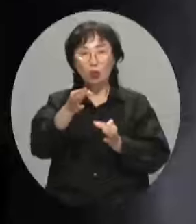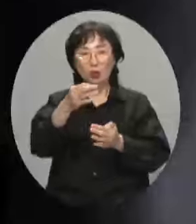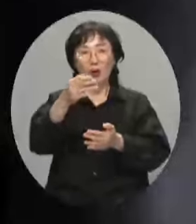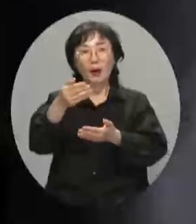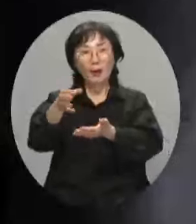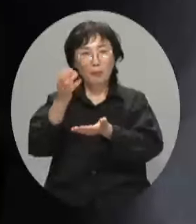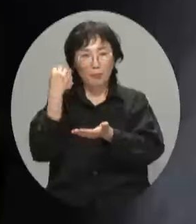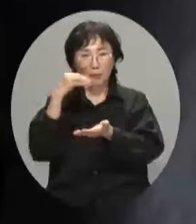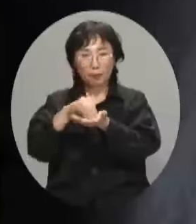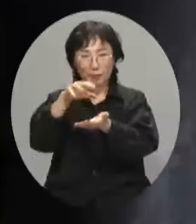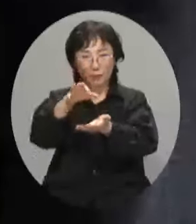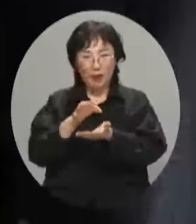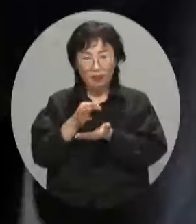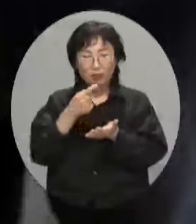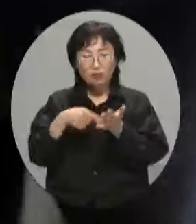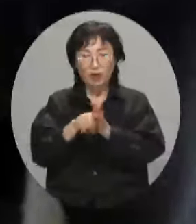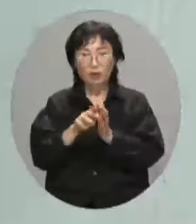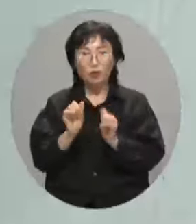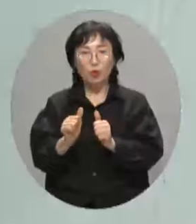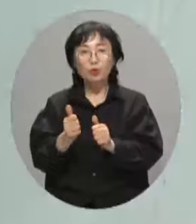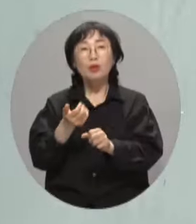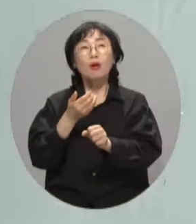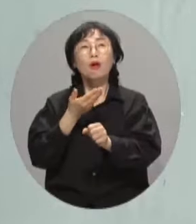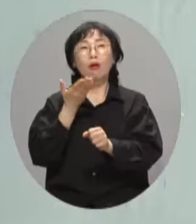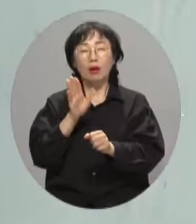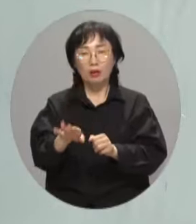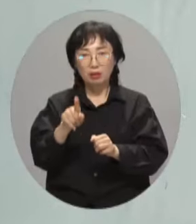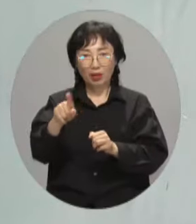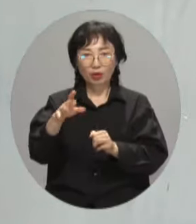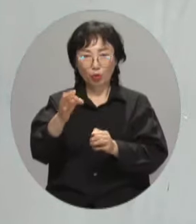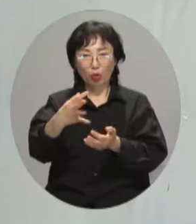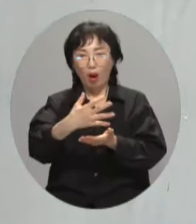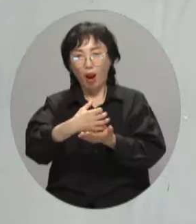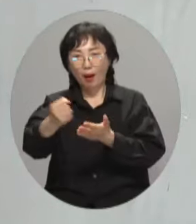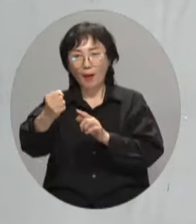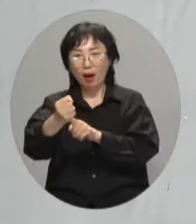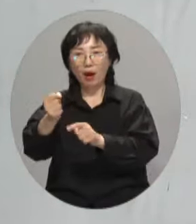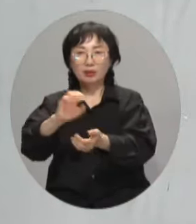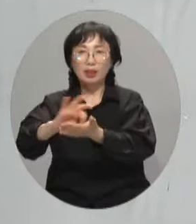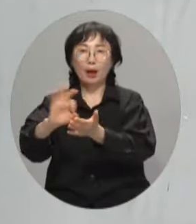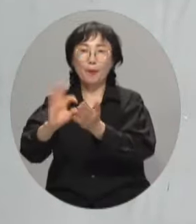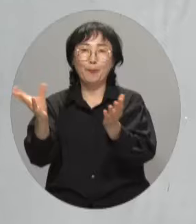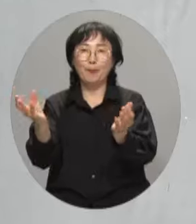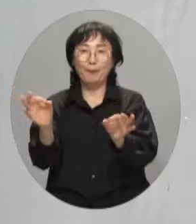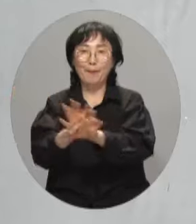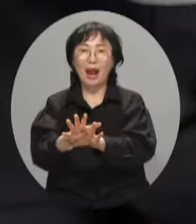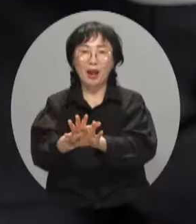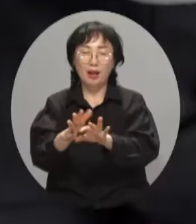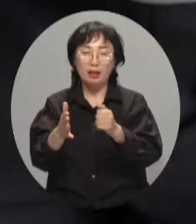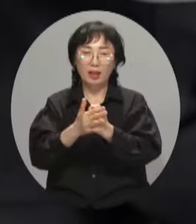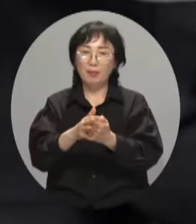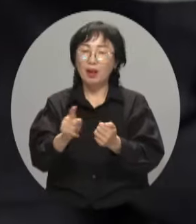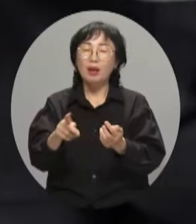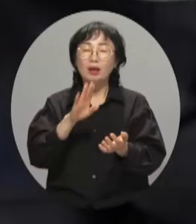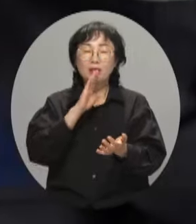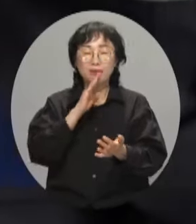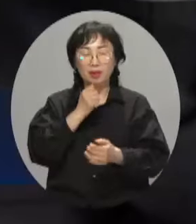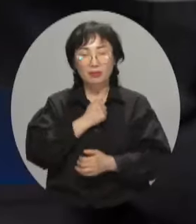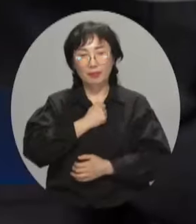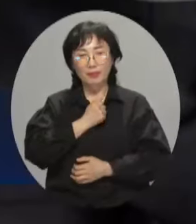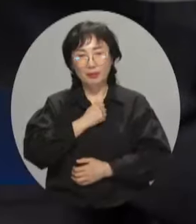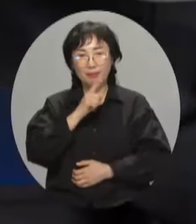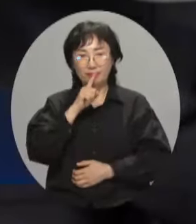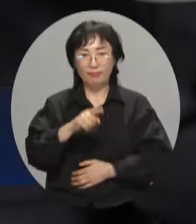위해 소송에 나섰지만 법인이 가로챈 돈을 다 써버린 터라 막막하기만 합니다. 제대로 못